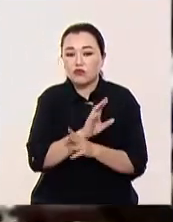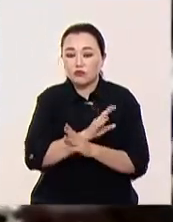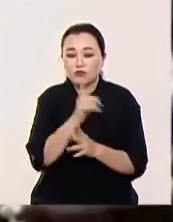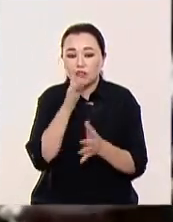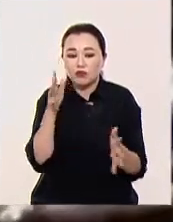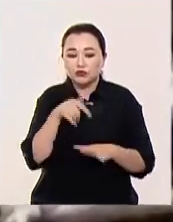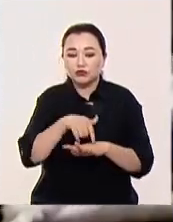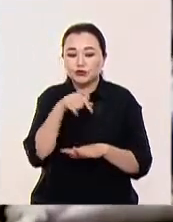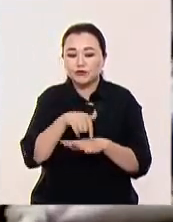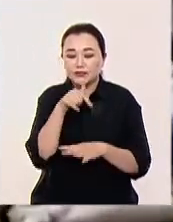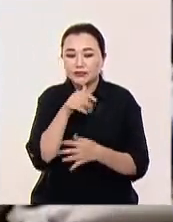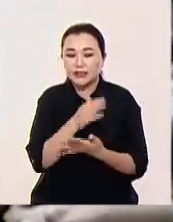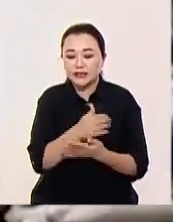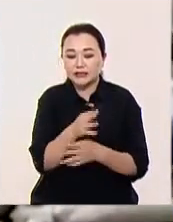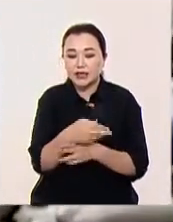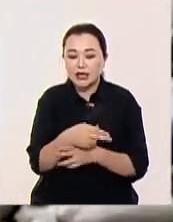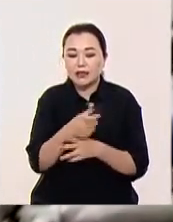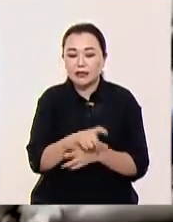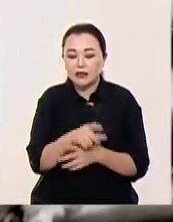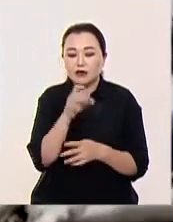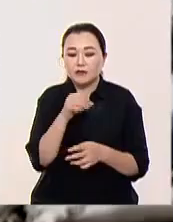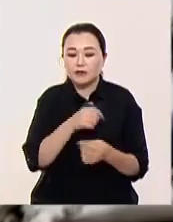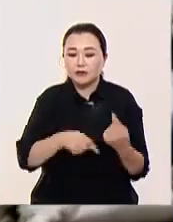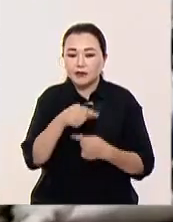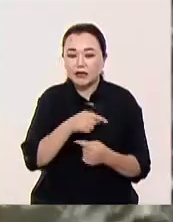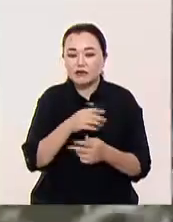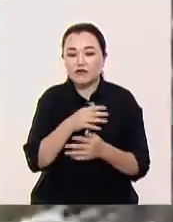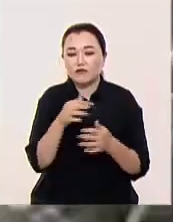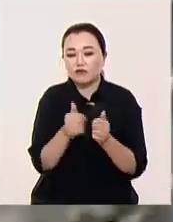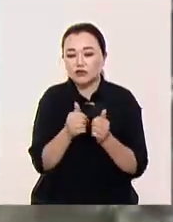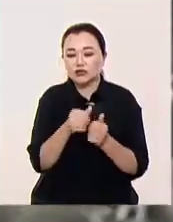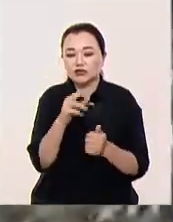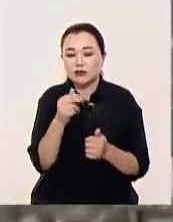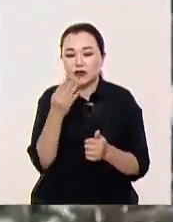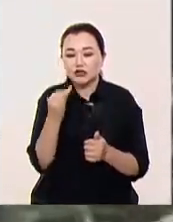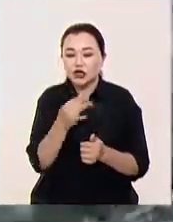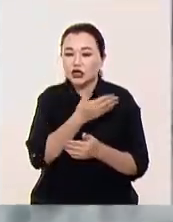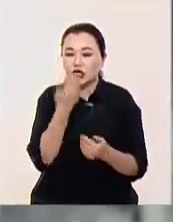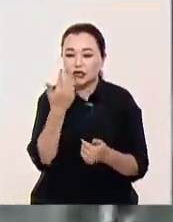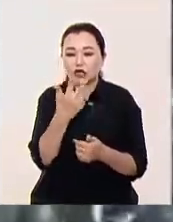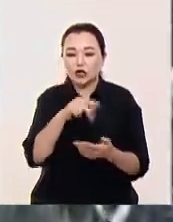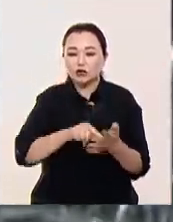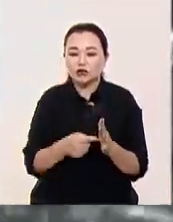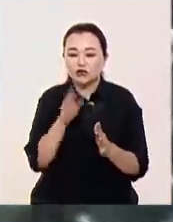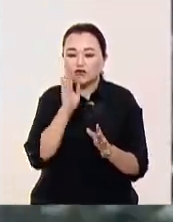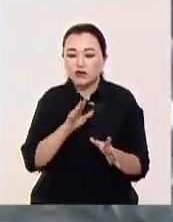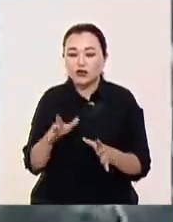наиболее чувствительны. Населенных пунктов и предприятий возле Большого Чебачьего нет. В трех точках